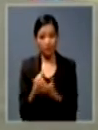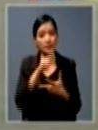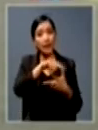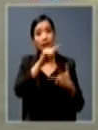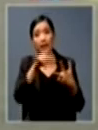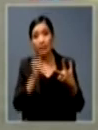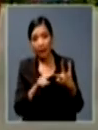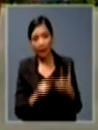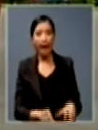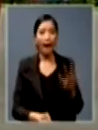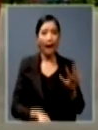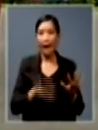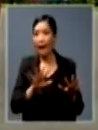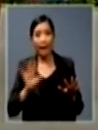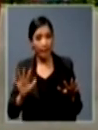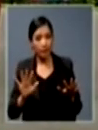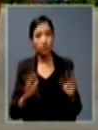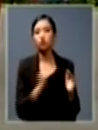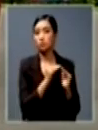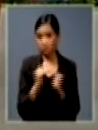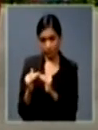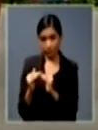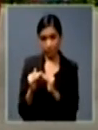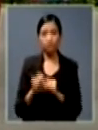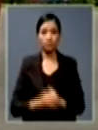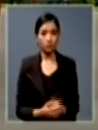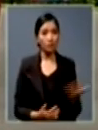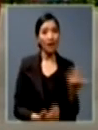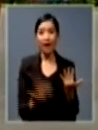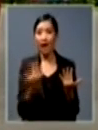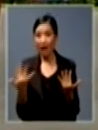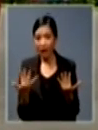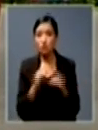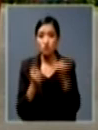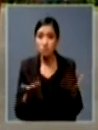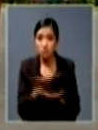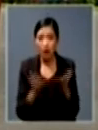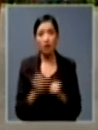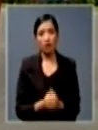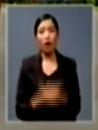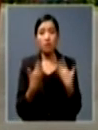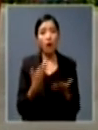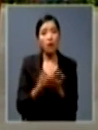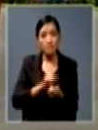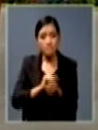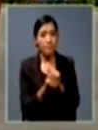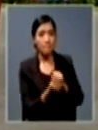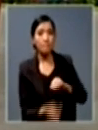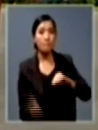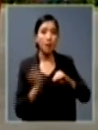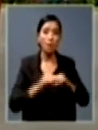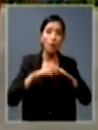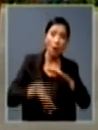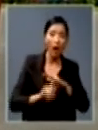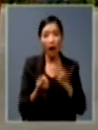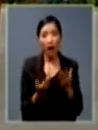ส่วนเนี่ยคนละ555เท่ากันหมด ค ่ ะ แล้วเวลาเขาจะปรับขึ้นอัตราค่าจ้างเนี่ยเขาพิจารณาอะไร ดูอะไรคะ ไม่ใช่ว่านึกๆเอ